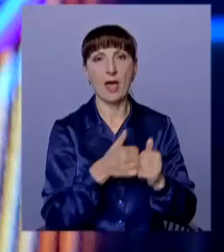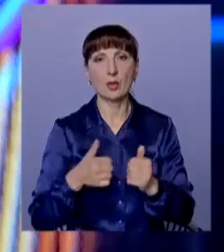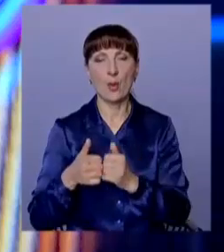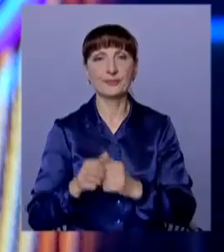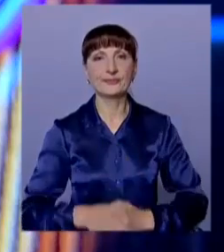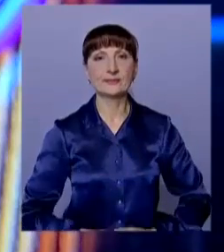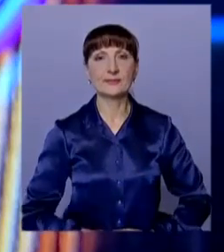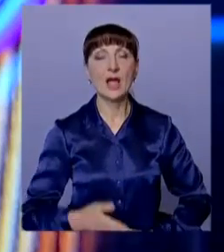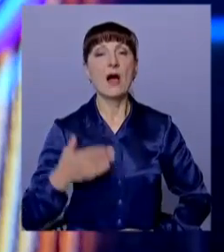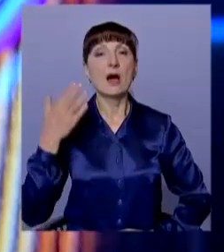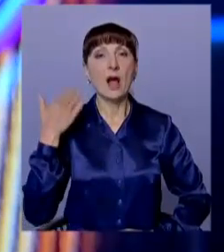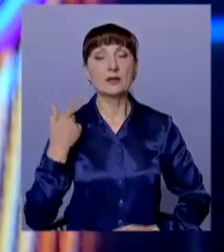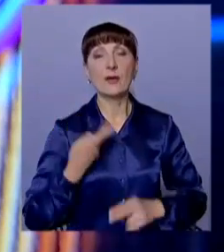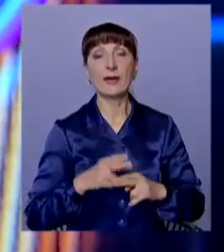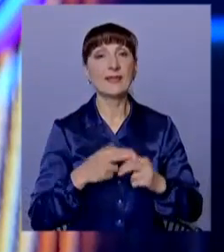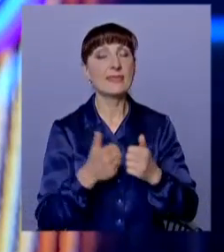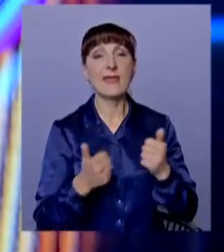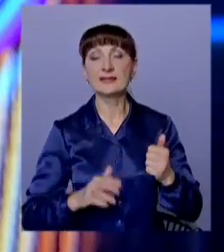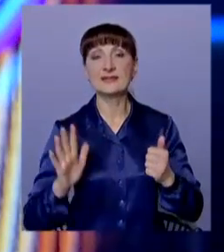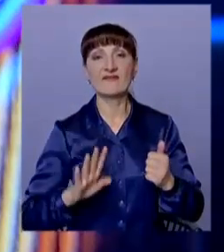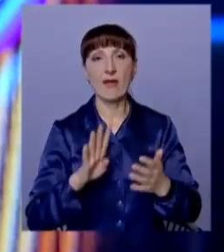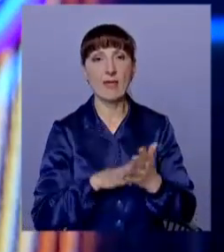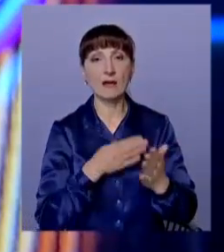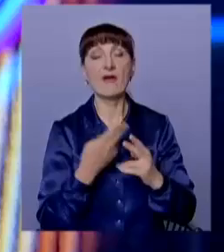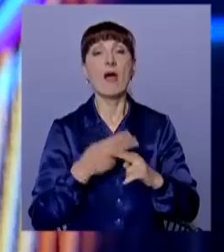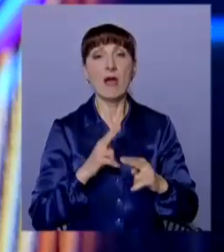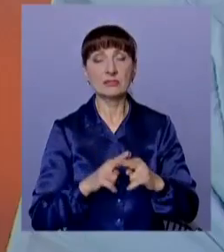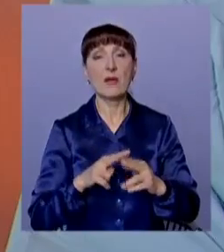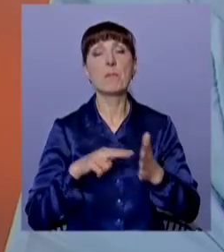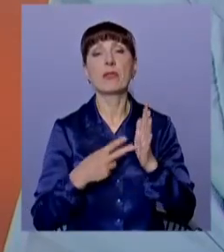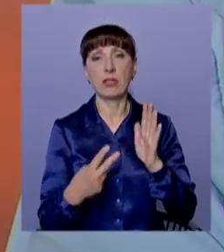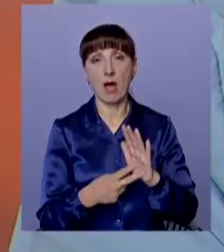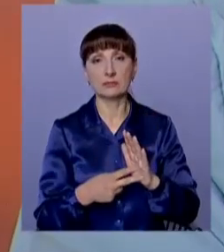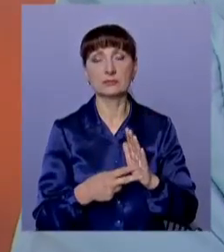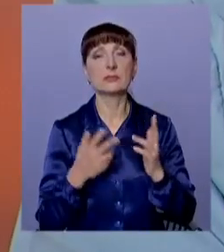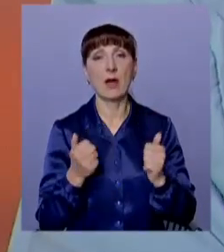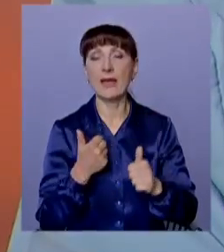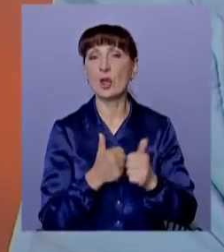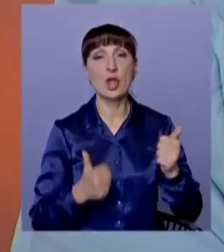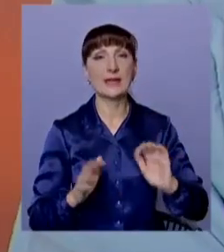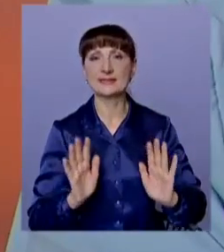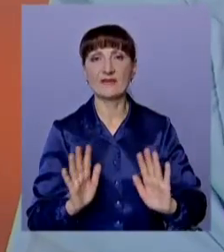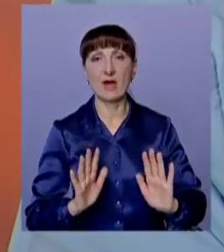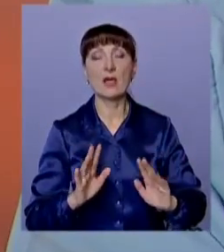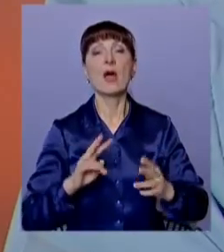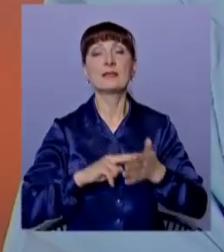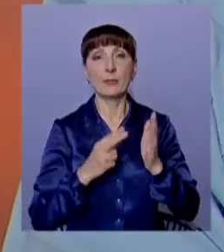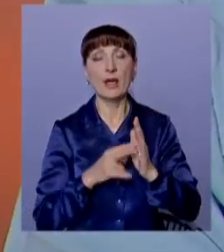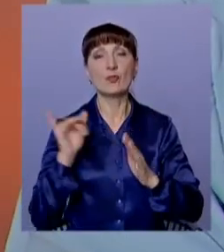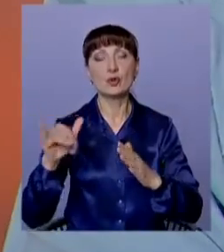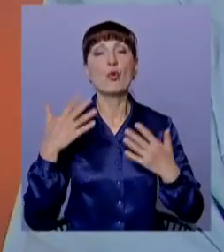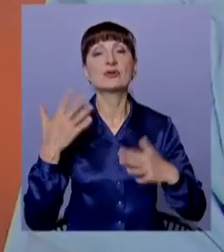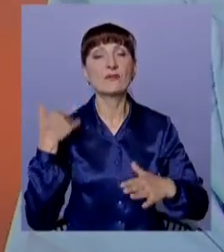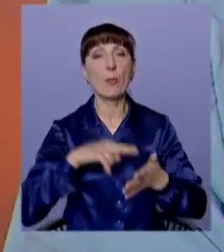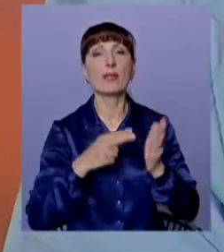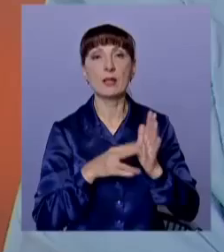есть, правильно я понимаю, это не отставание от графика, это плановое? Это не отставание от графика, это плановое завершение у них на